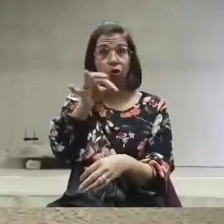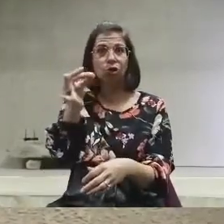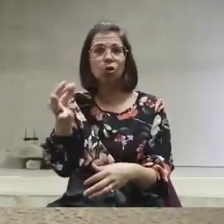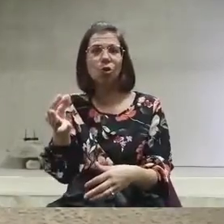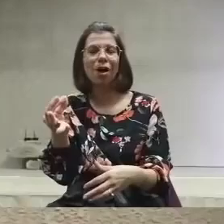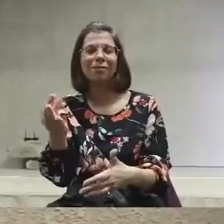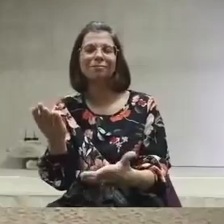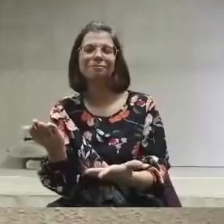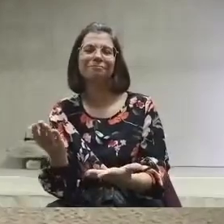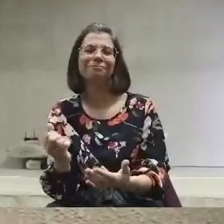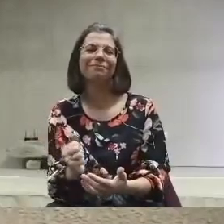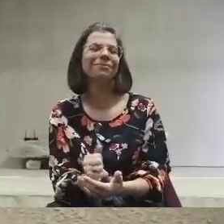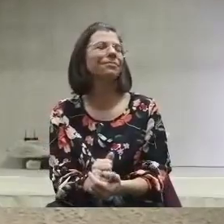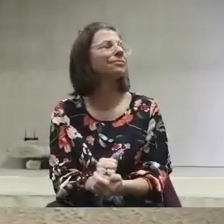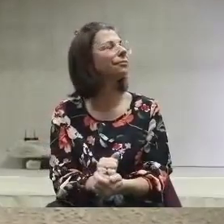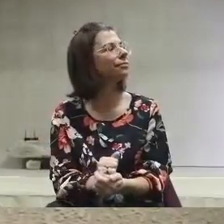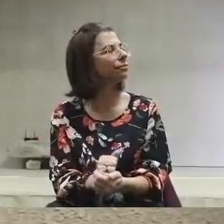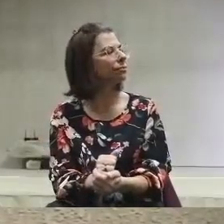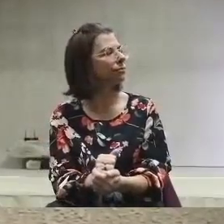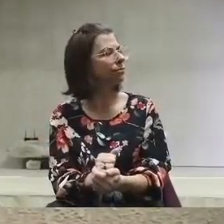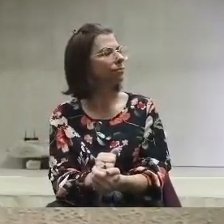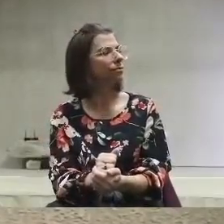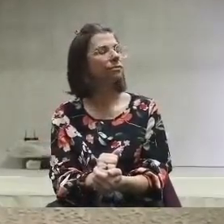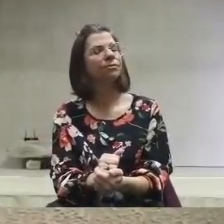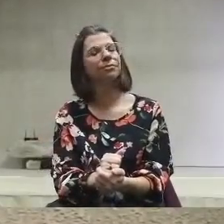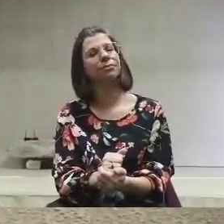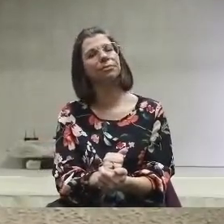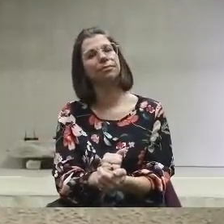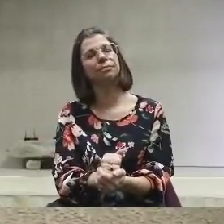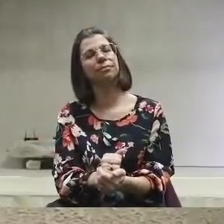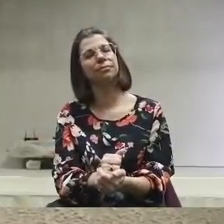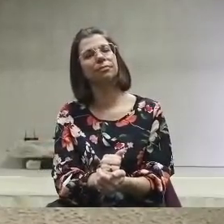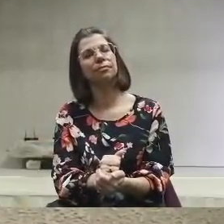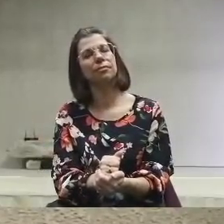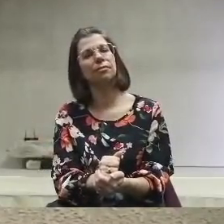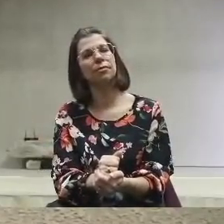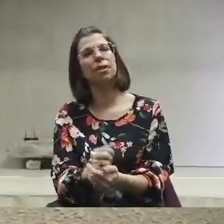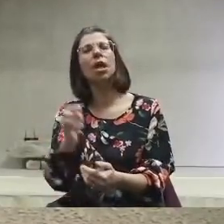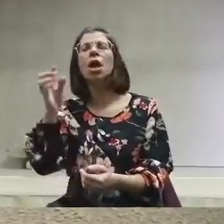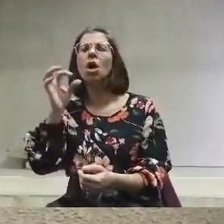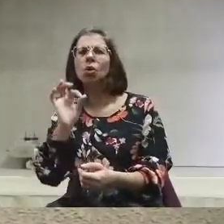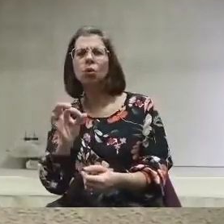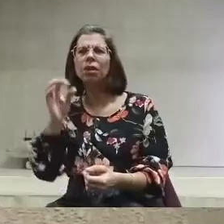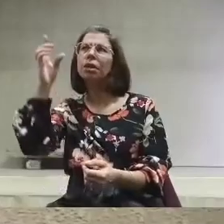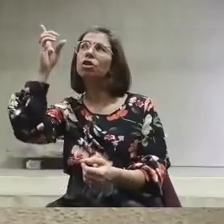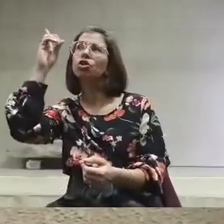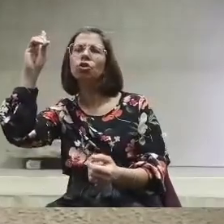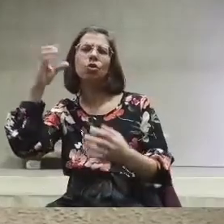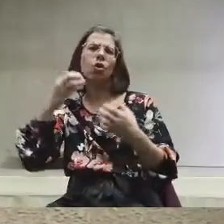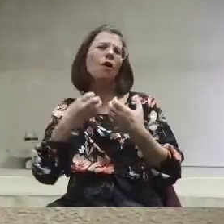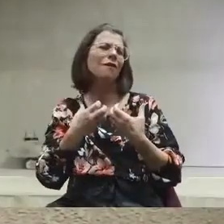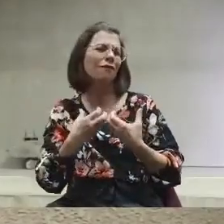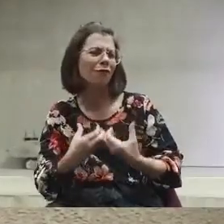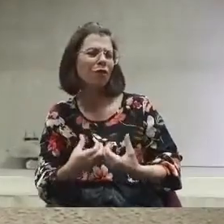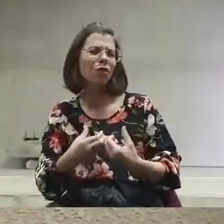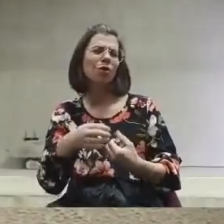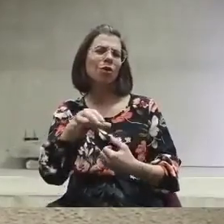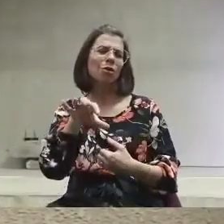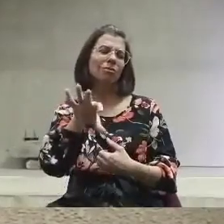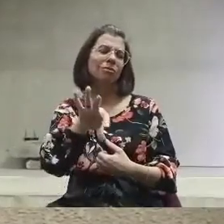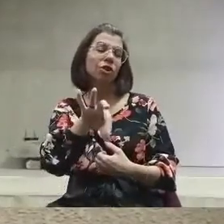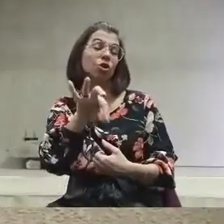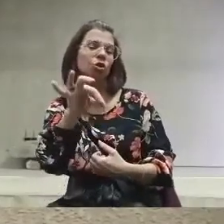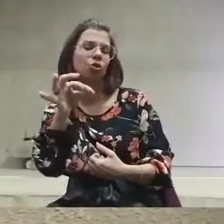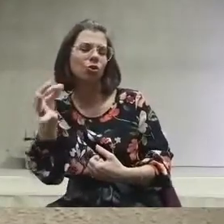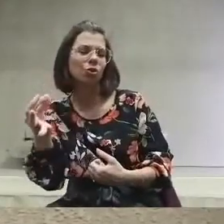programmé à aimer machinalement Dieu. Dieu voulait que l'homme puisse choisir Dieu de